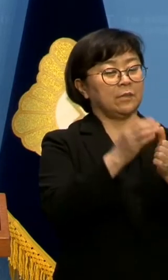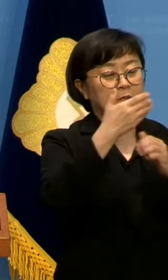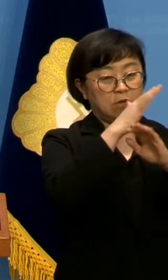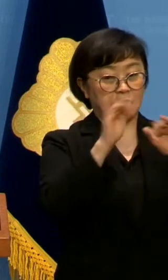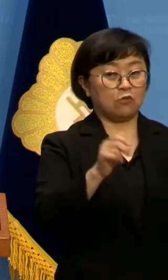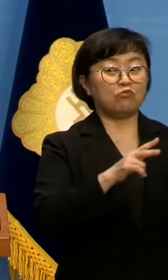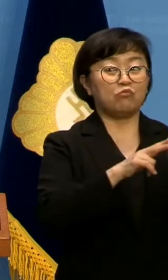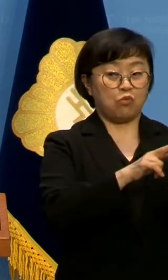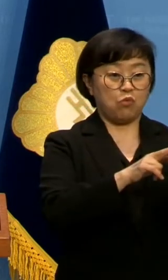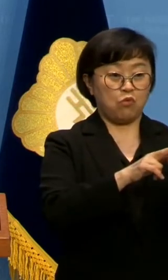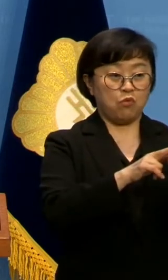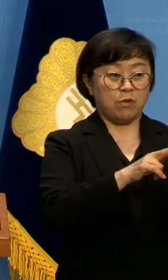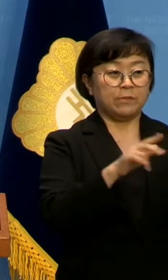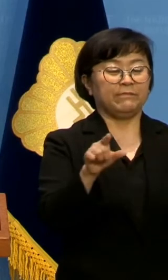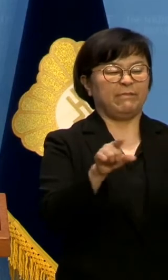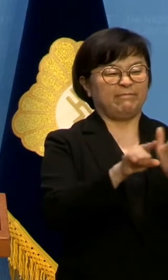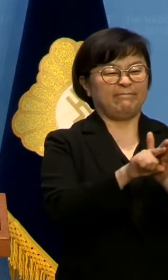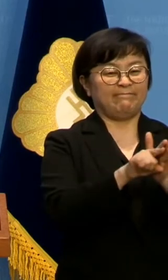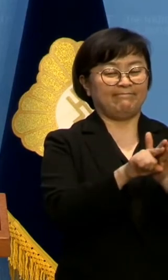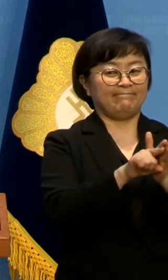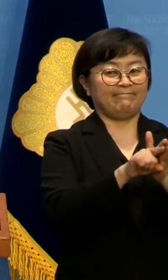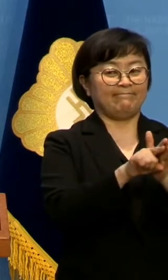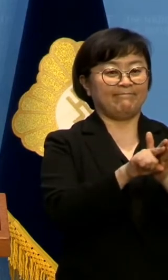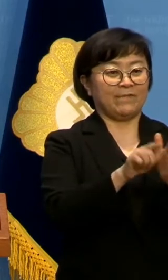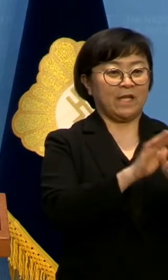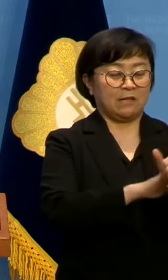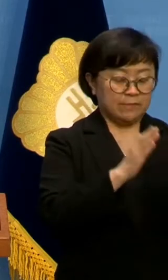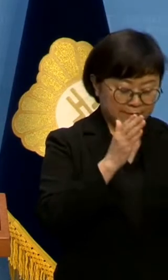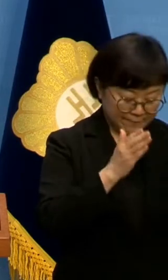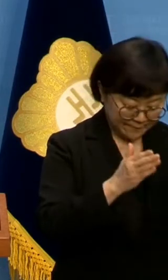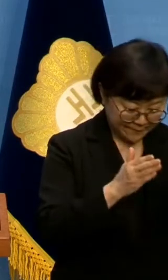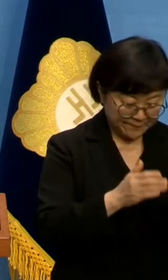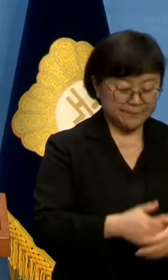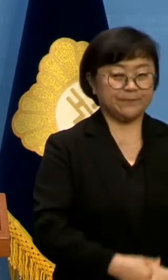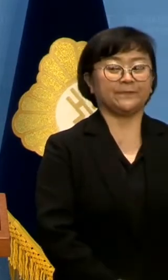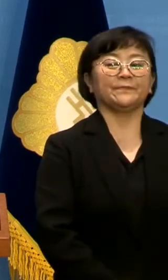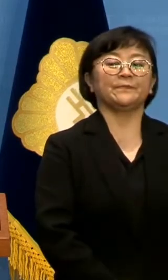청년 후보님의 믿어 의심치 않습니다. 잘 부탁드리겠습니다.